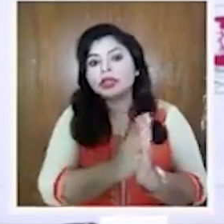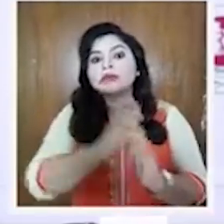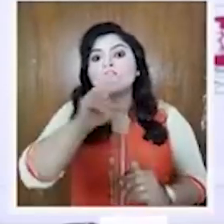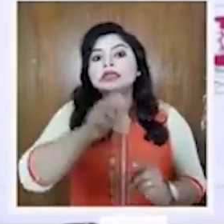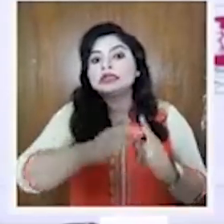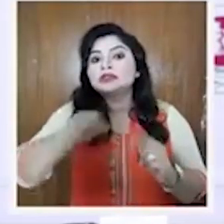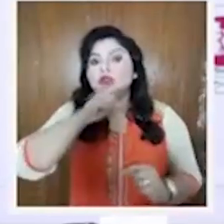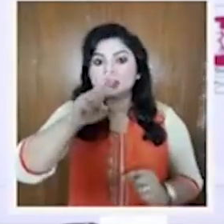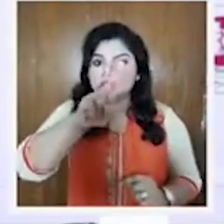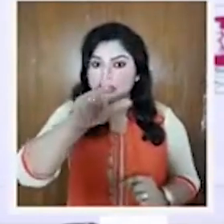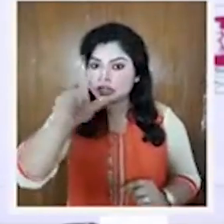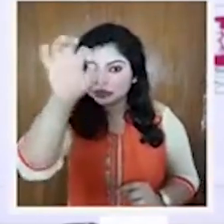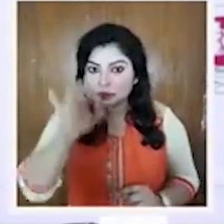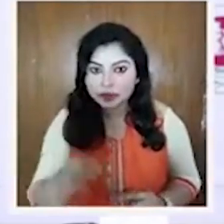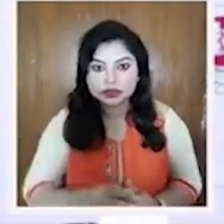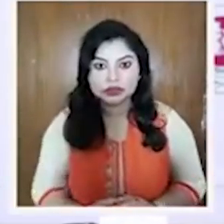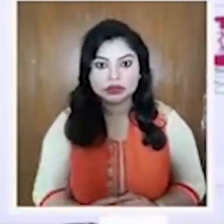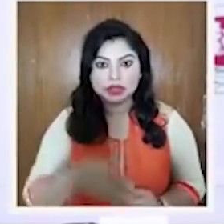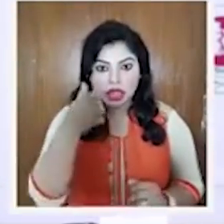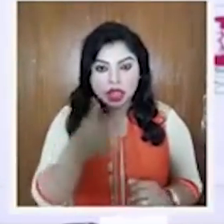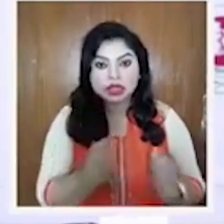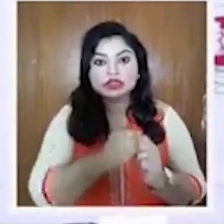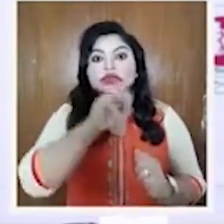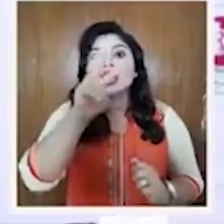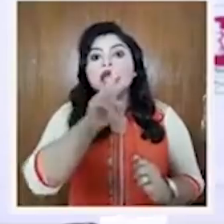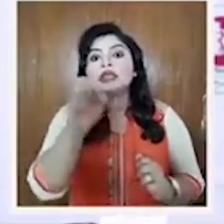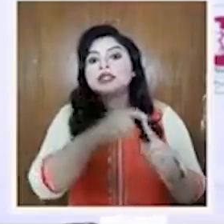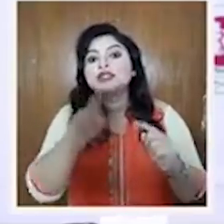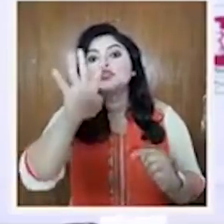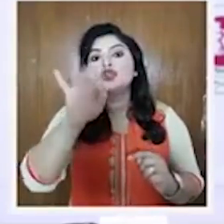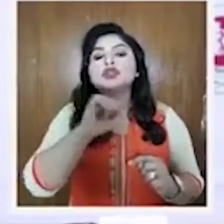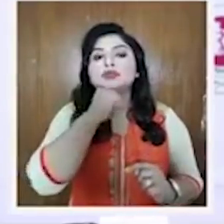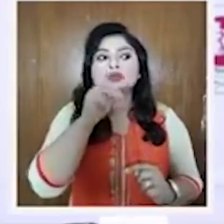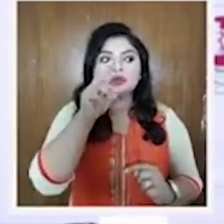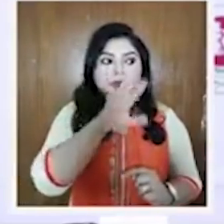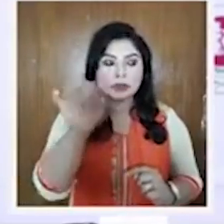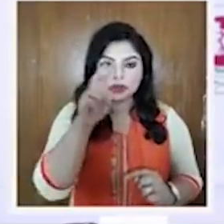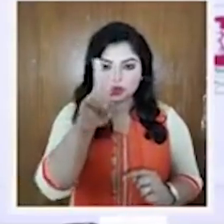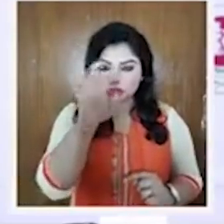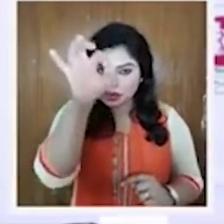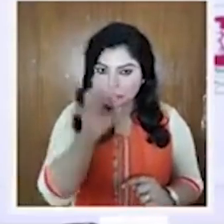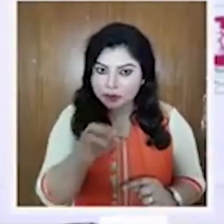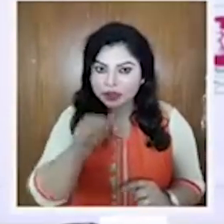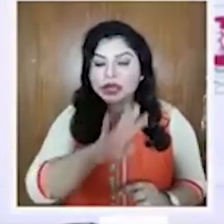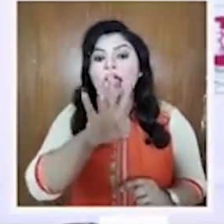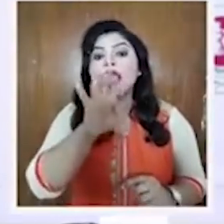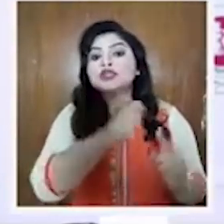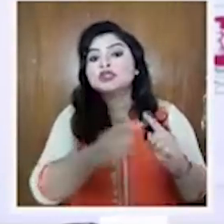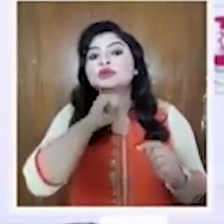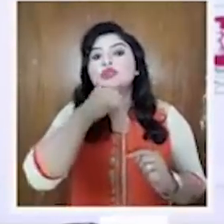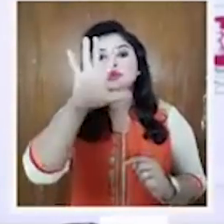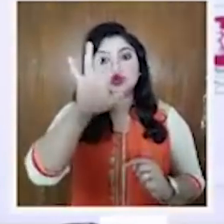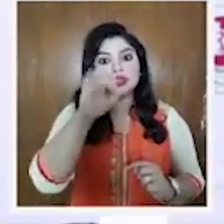থেকে 20 বছর 30 জন, 0.96%, 21 থেকে 30 বছর 87 জন, 2.80%,